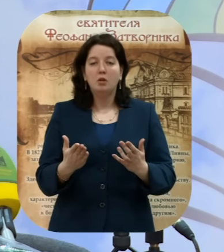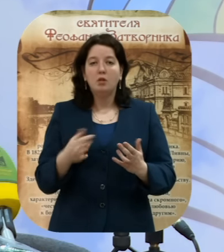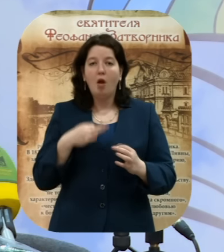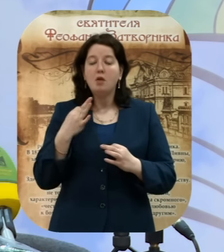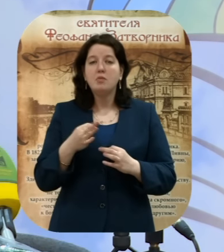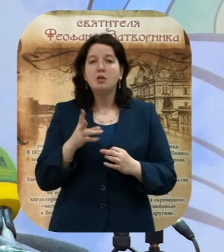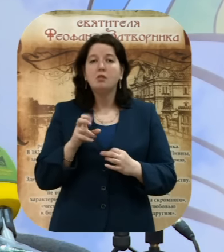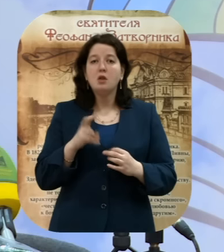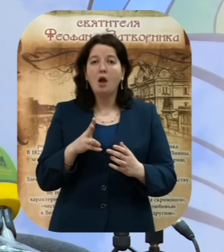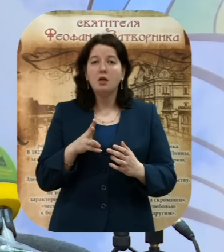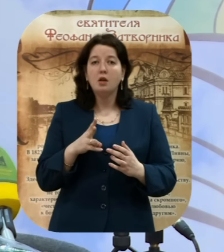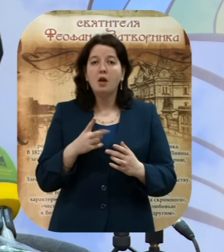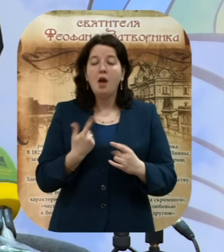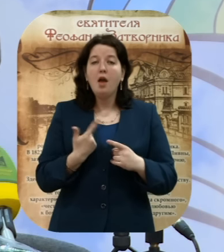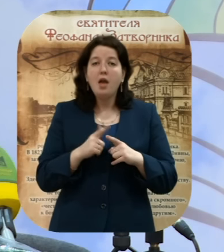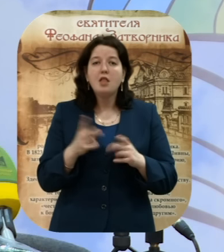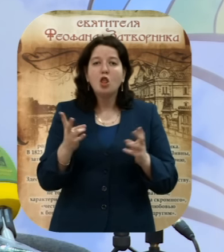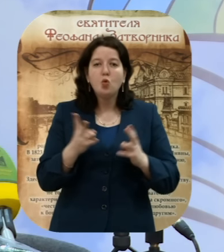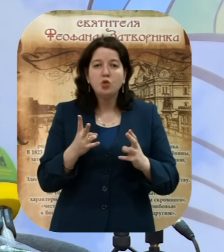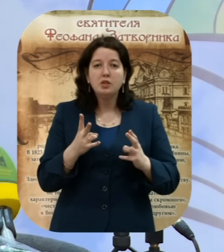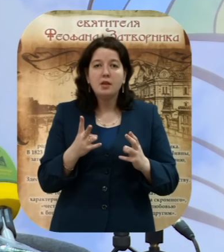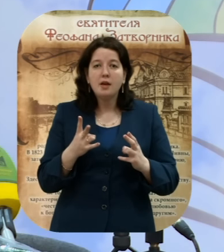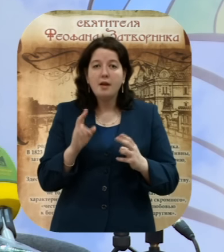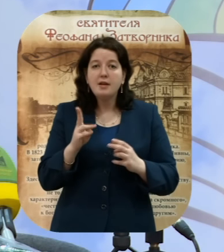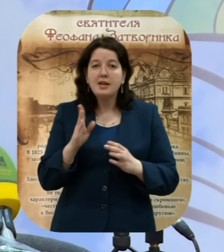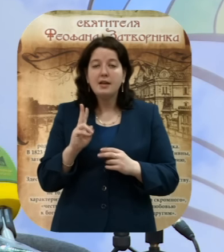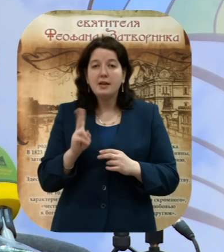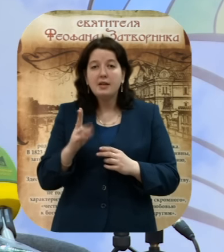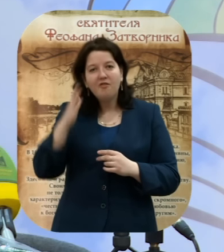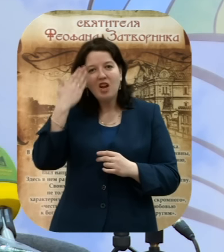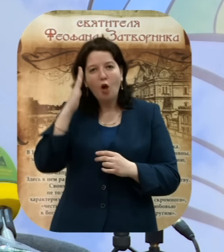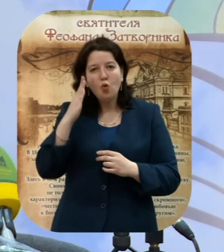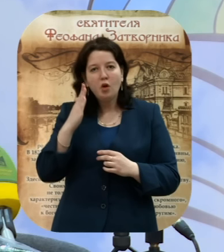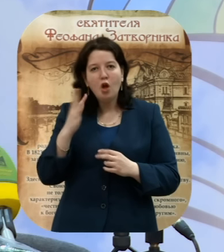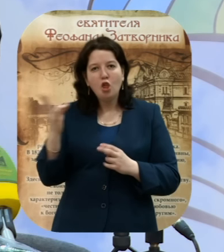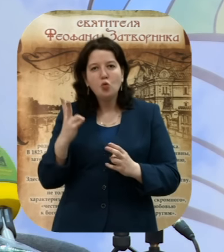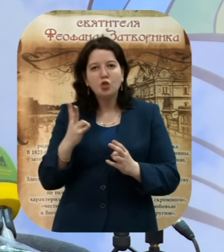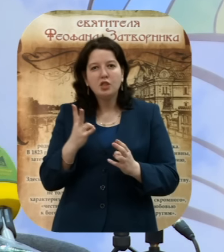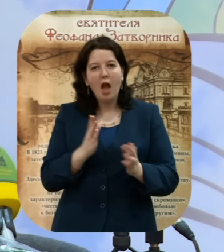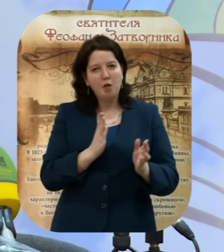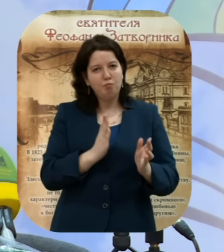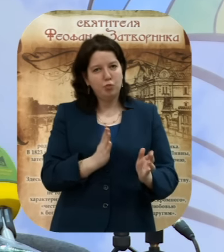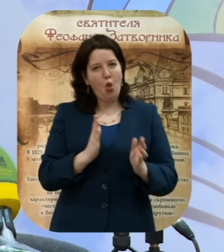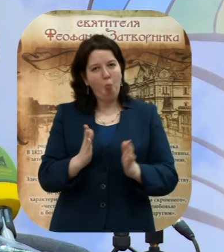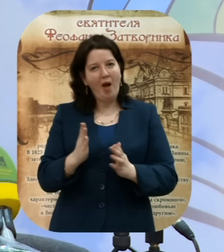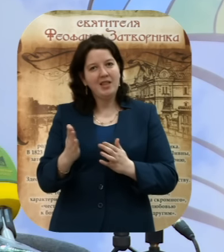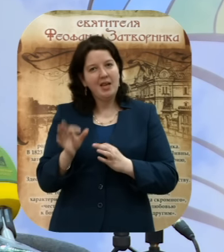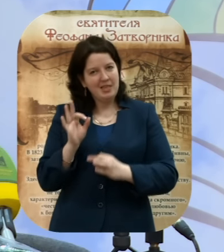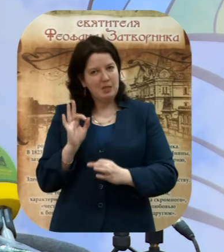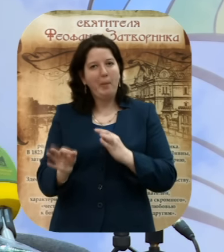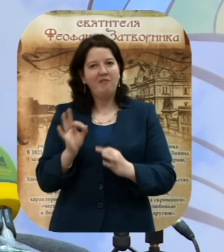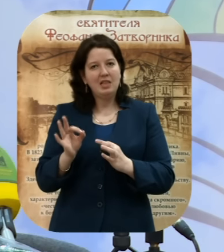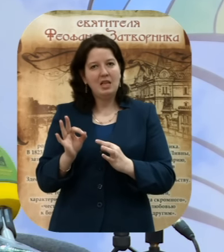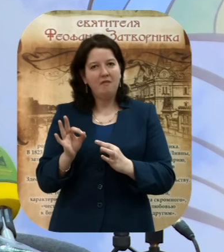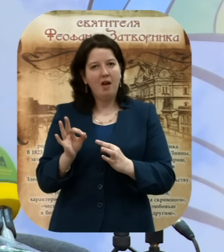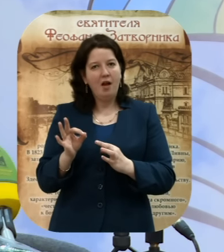По отношению к нему поступать в общественной жизни справедливо, а не по мести, а не по